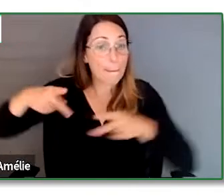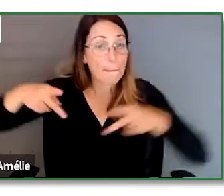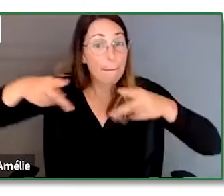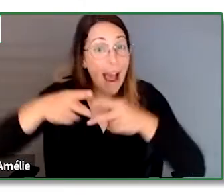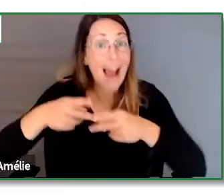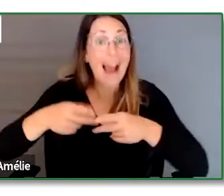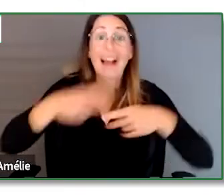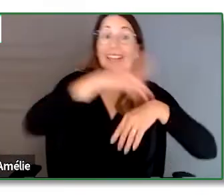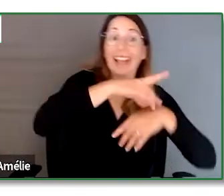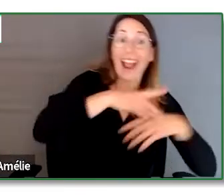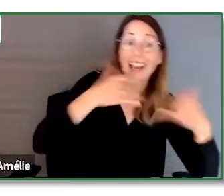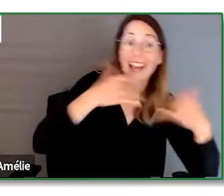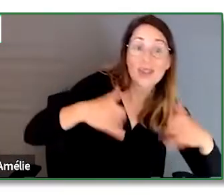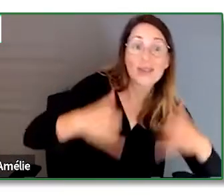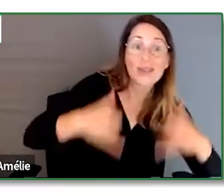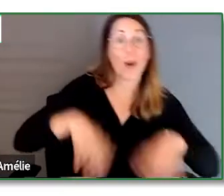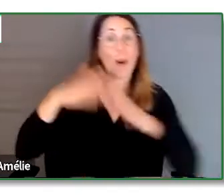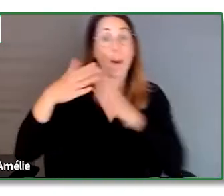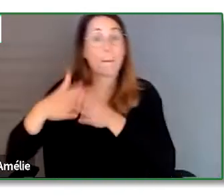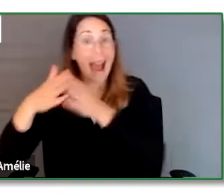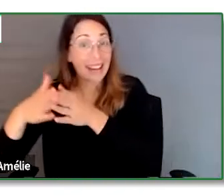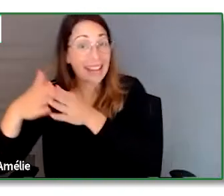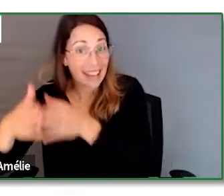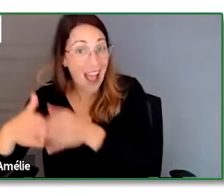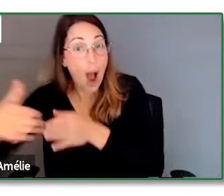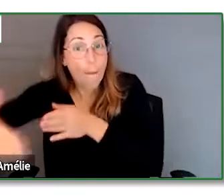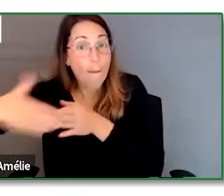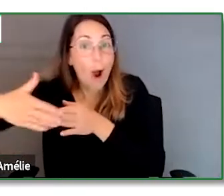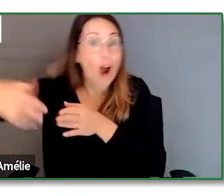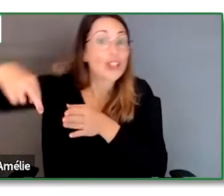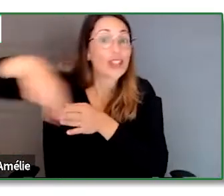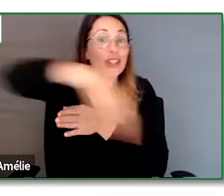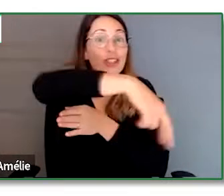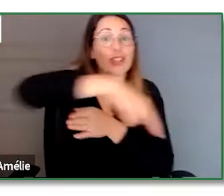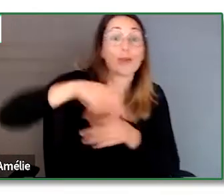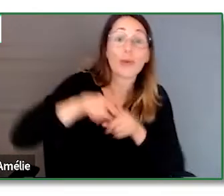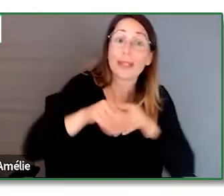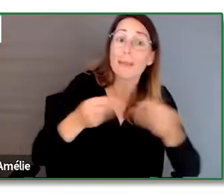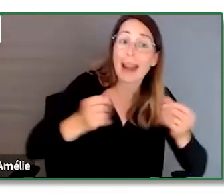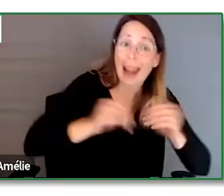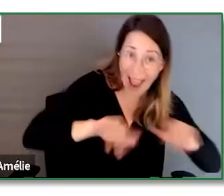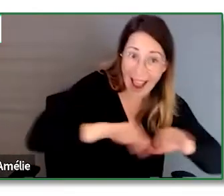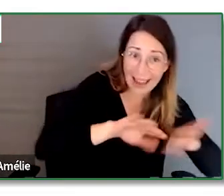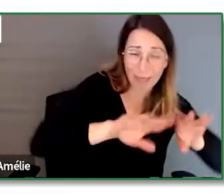marinas. Il y a des plages également. Il y a toutes sortes